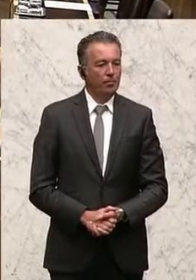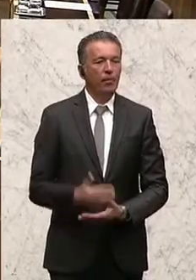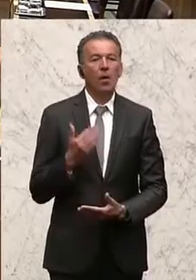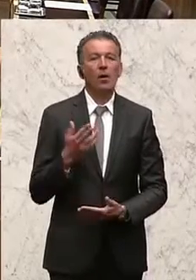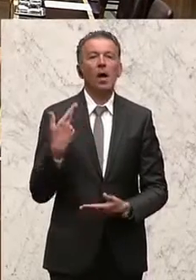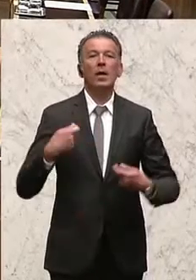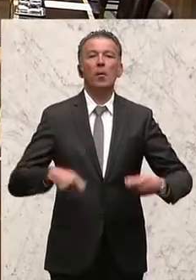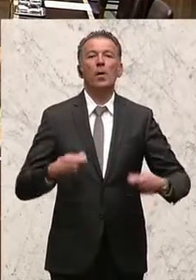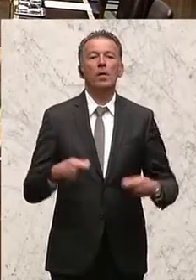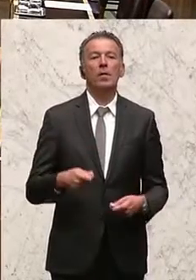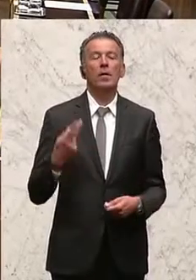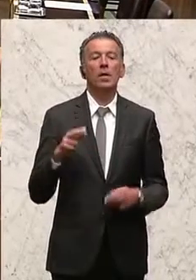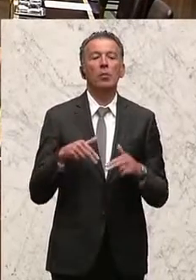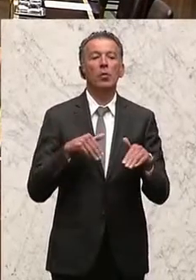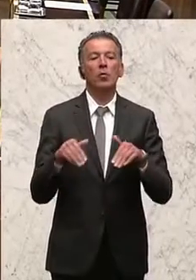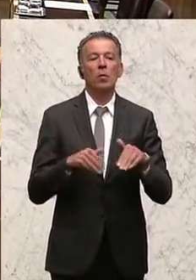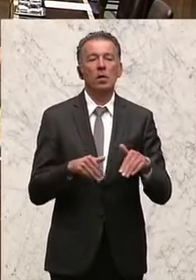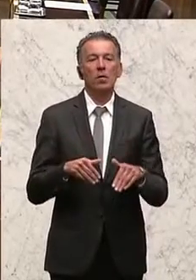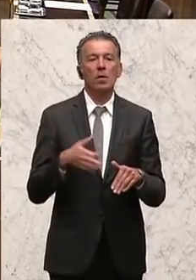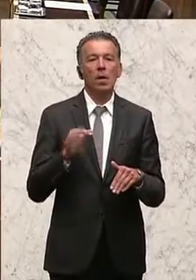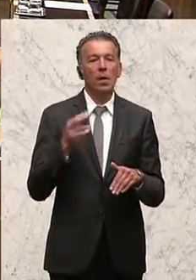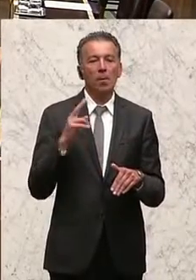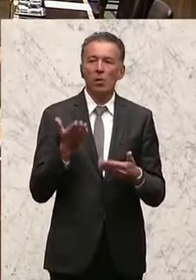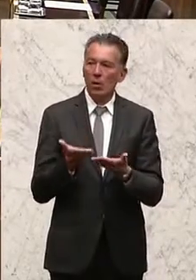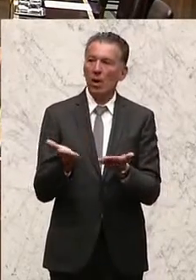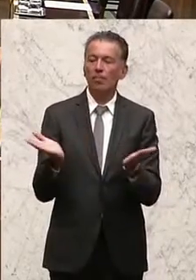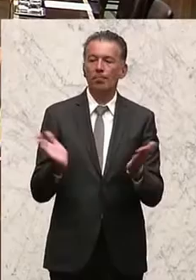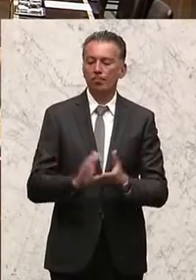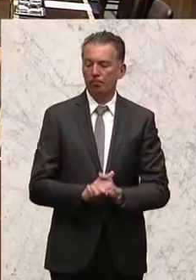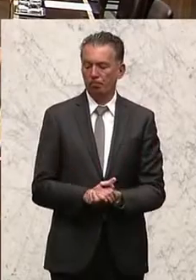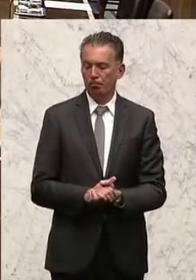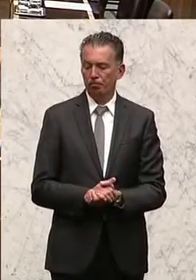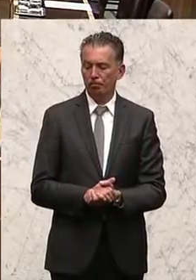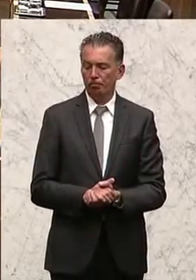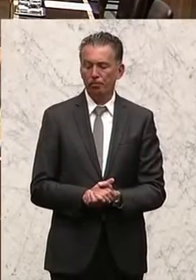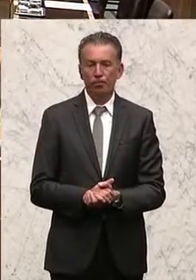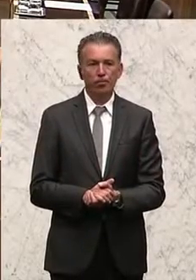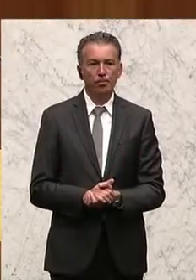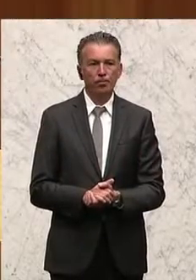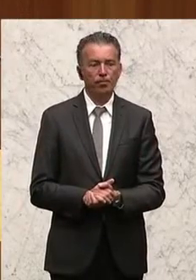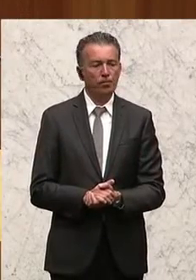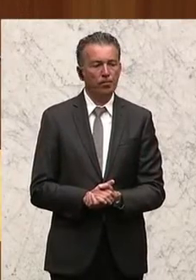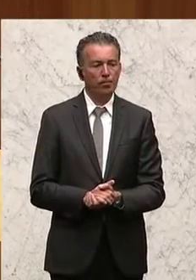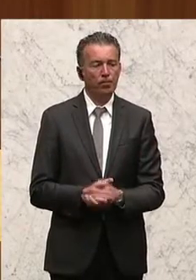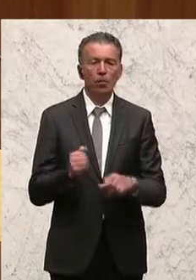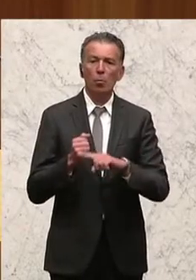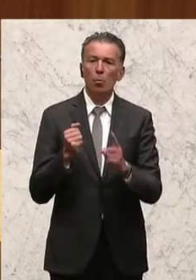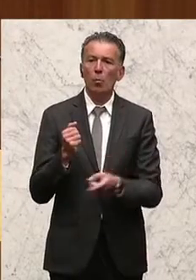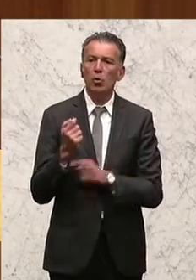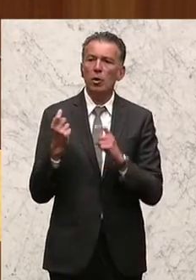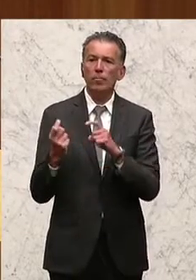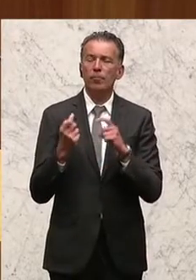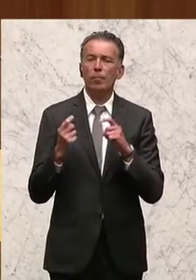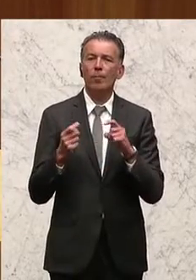Danke, Herr Präsident, Herr Bundesminister, meine Damen und Herren. Ja, diese Budgetdebatte zum